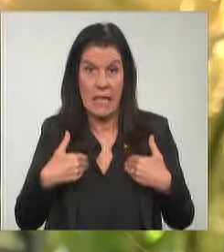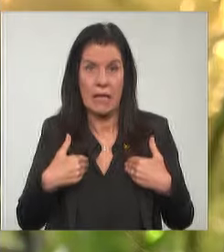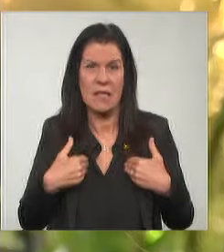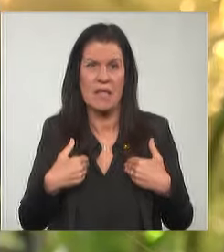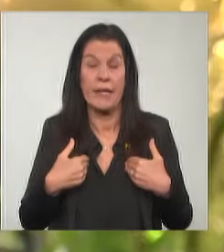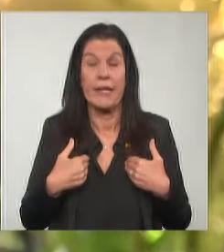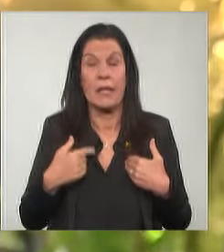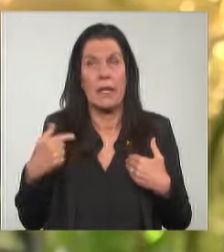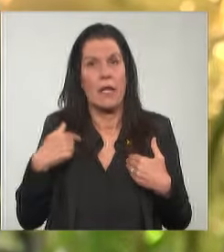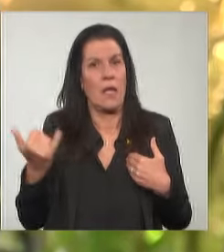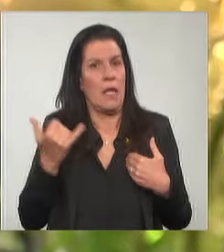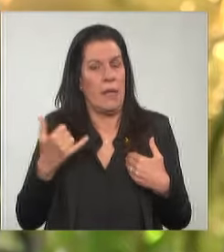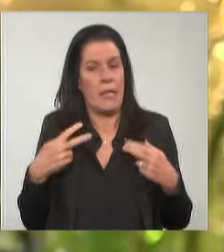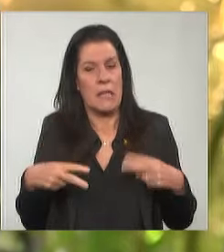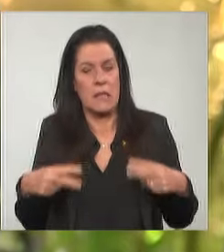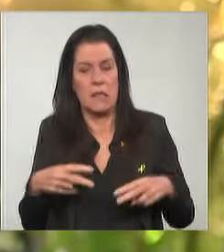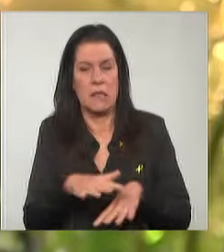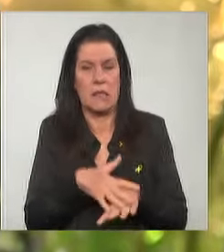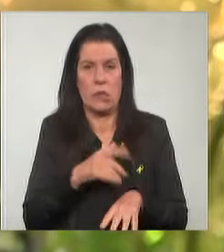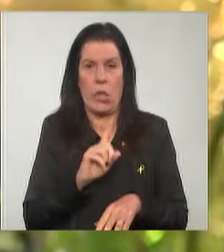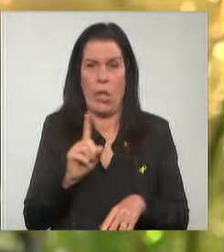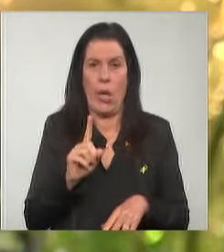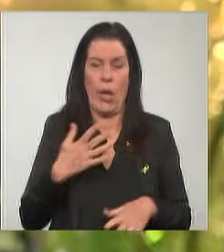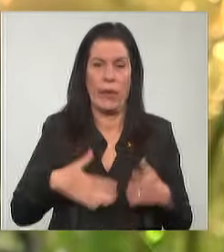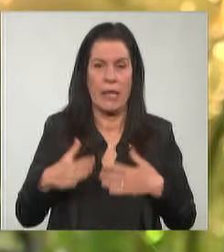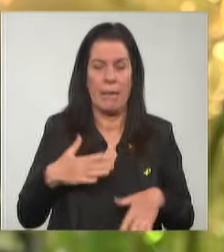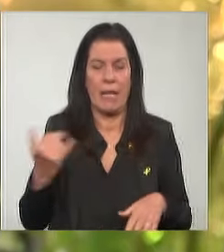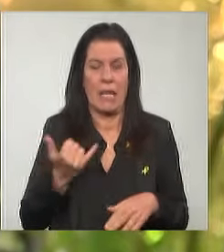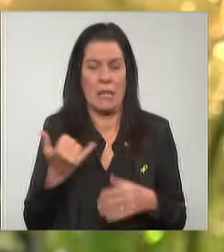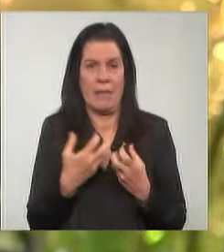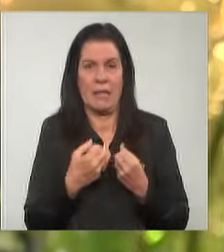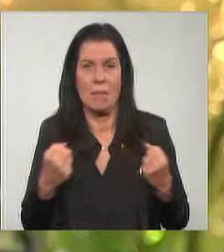בחרדות, תחושות מאוד לא נעימות, תמיד הייתי במתח לפני זה, תמיד דאגתי.